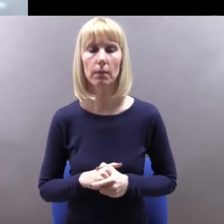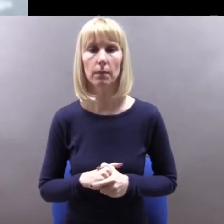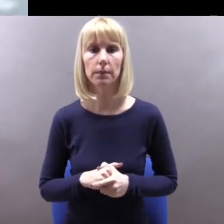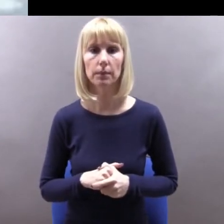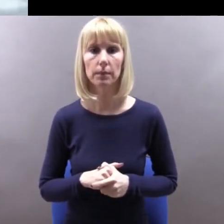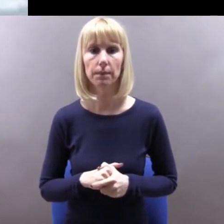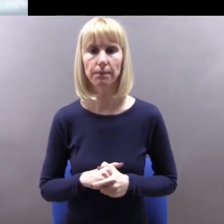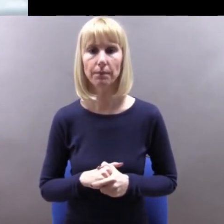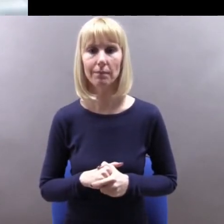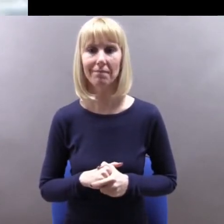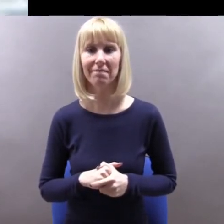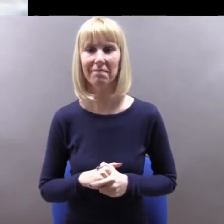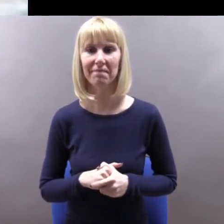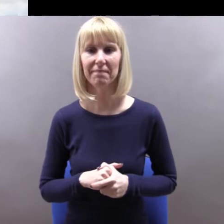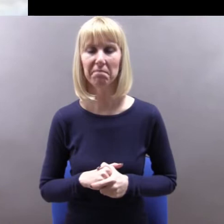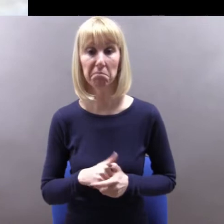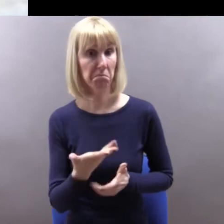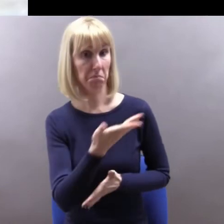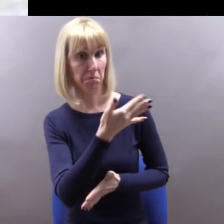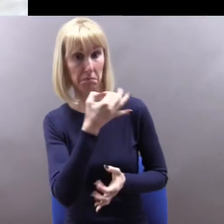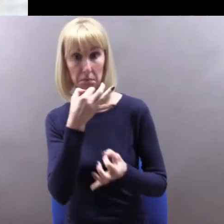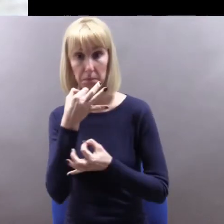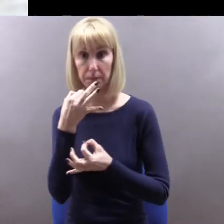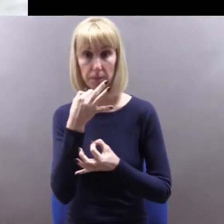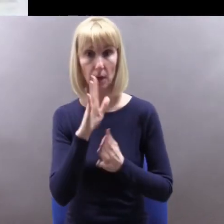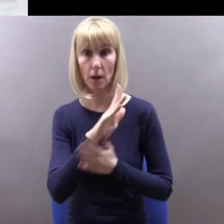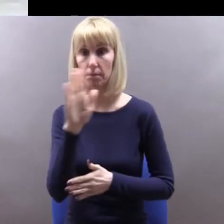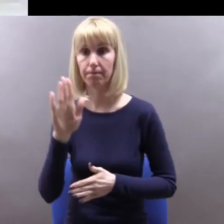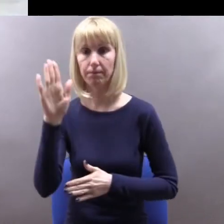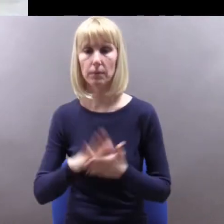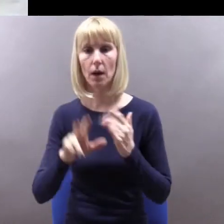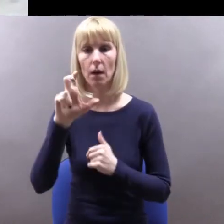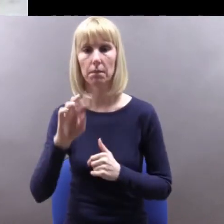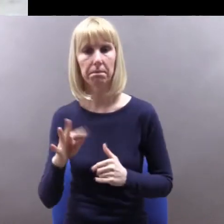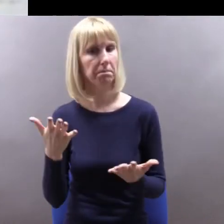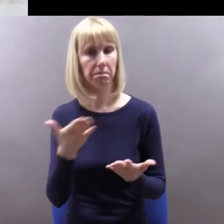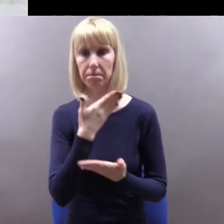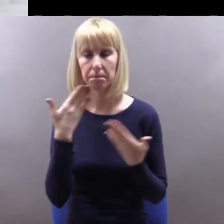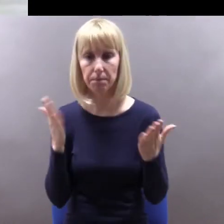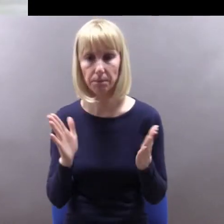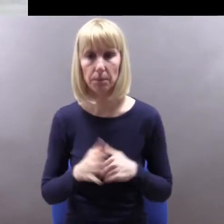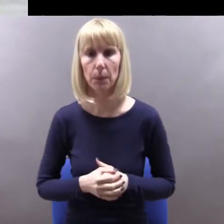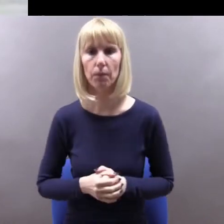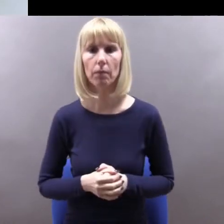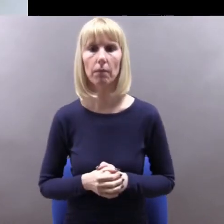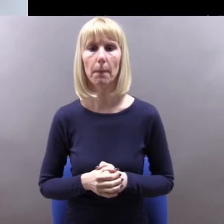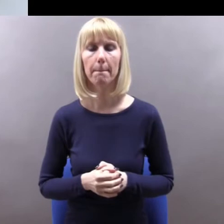Dziękuję. Dobrze. Chyba na razie pytań żadnych nie ma, nic nie widzę, żeby się na czacie